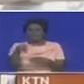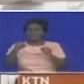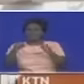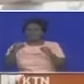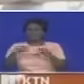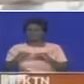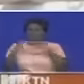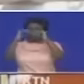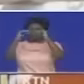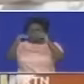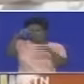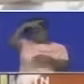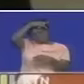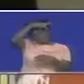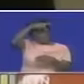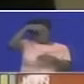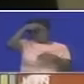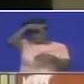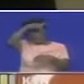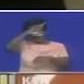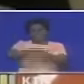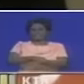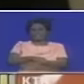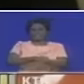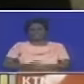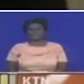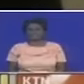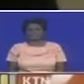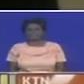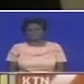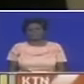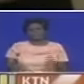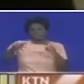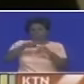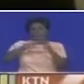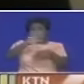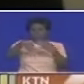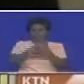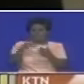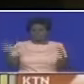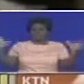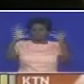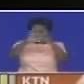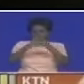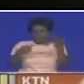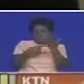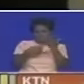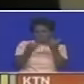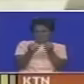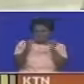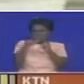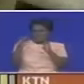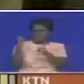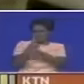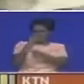kama ni diploma, degree na master. Takriban wote wanafunzi wanaojiunga na vyuo hivi hawajafika shule ya